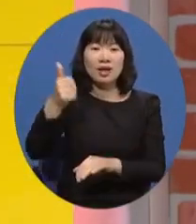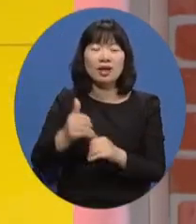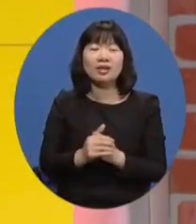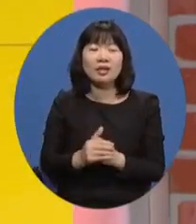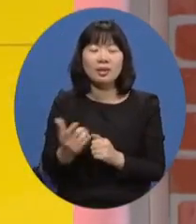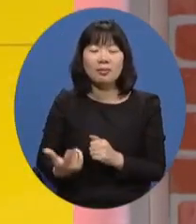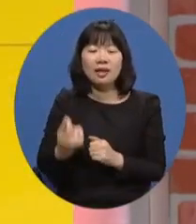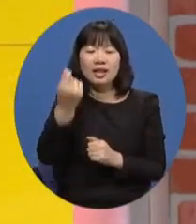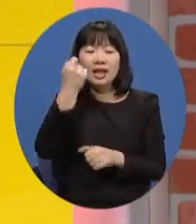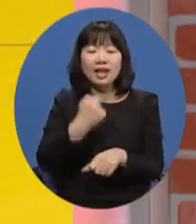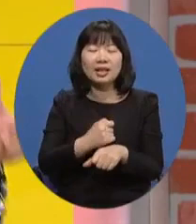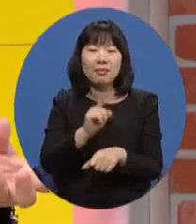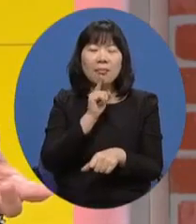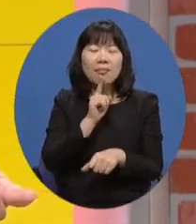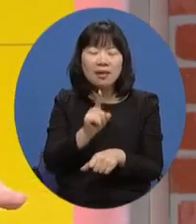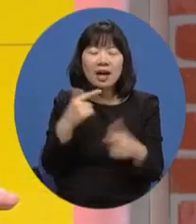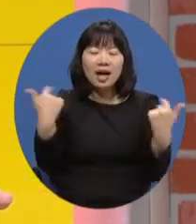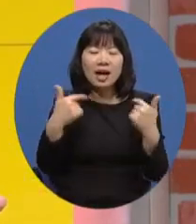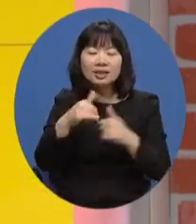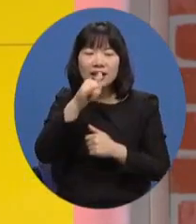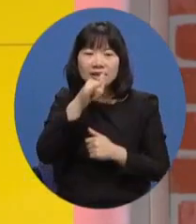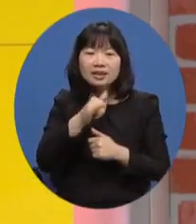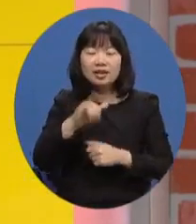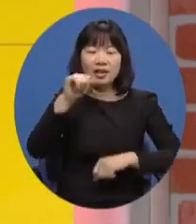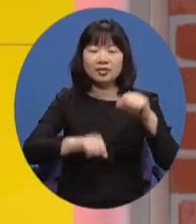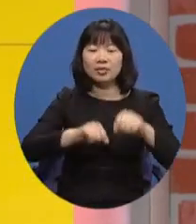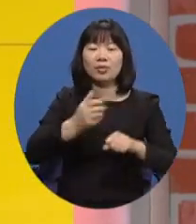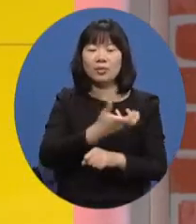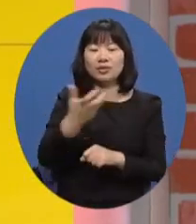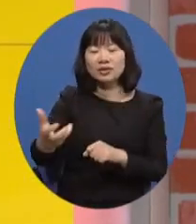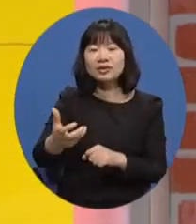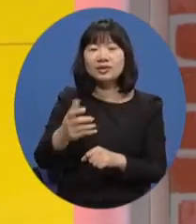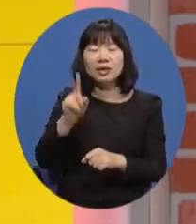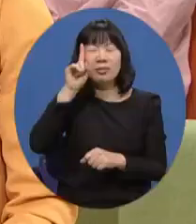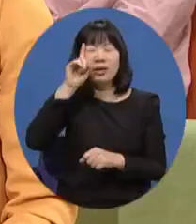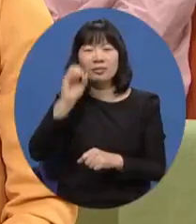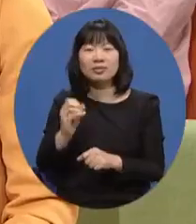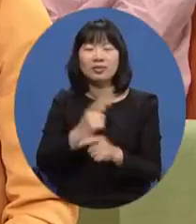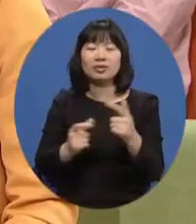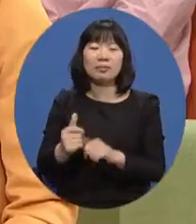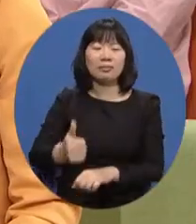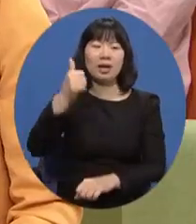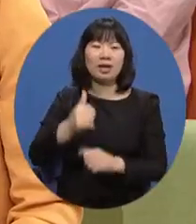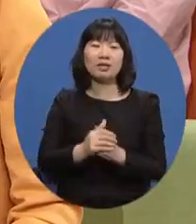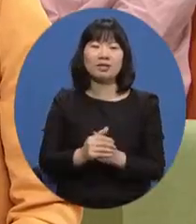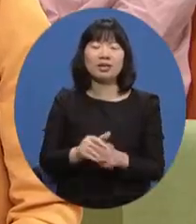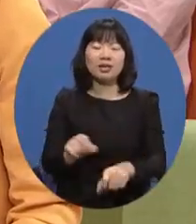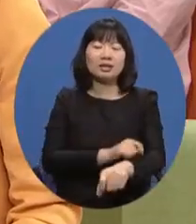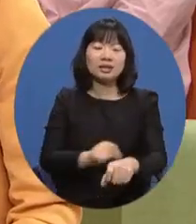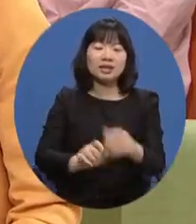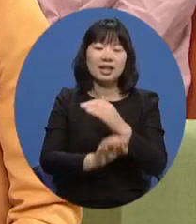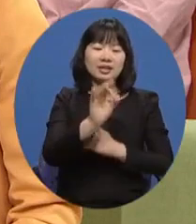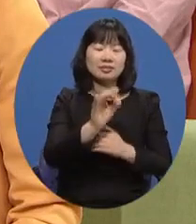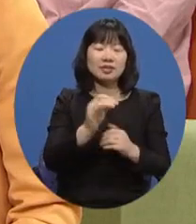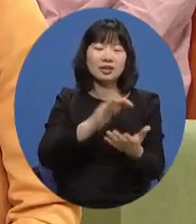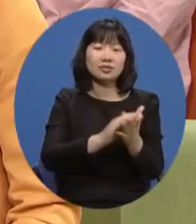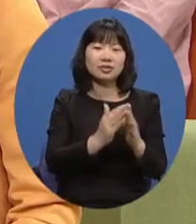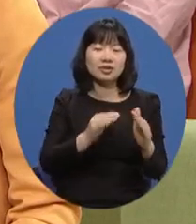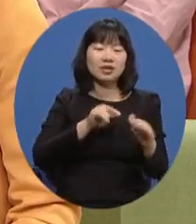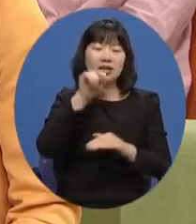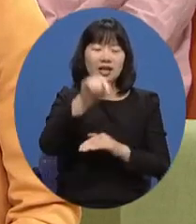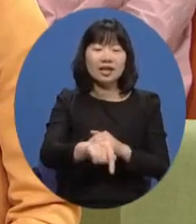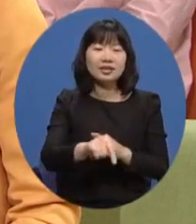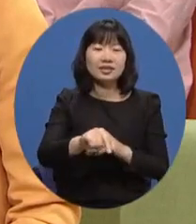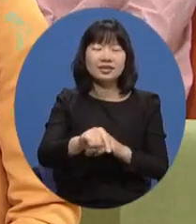사실 빨리라는 말을 입에 달고 살 거면 행동으로 옮기시는 게 100번 낫습니다. 특히 아침에 유치원 가는